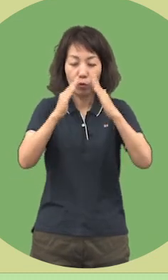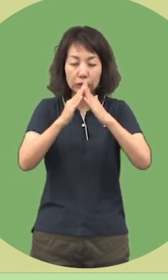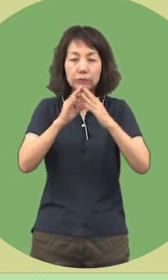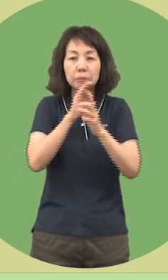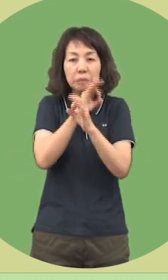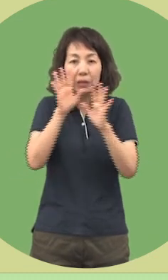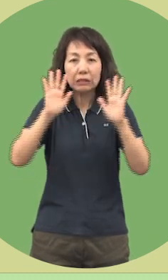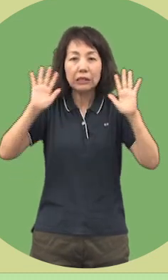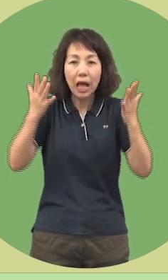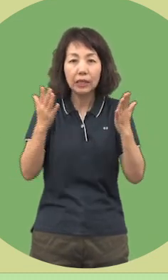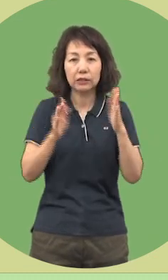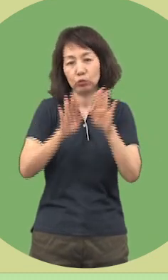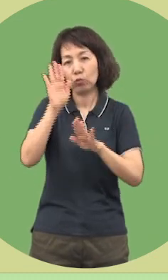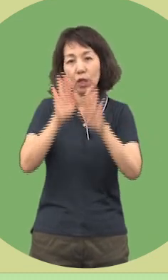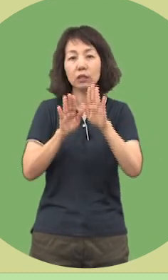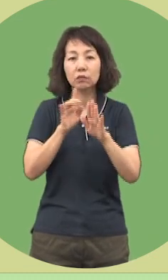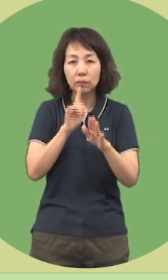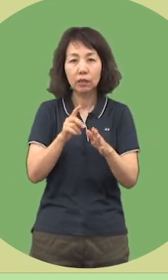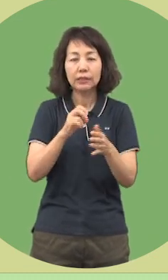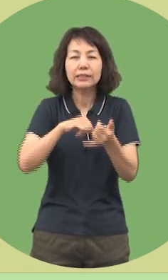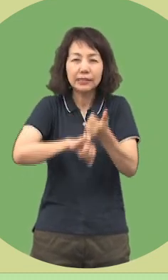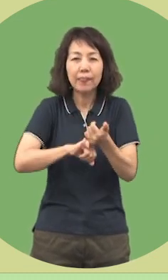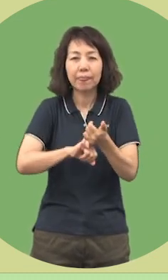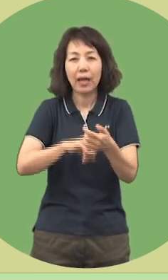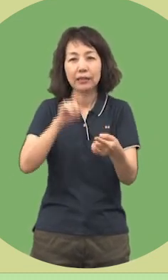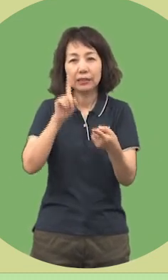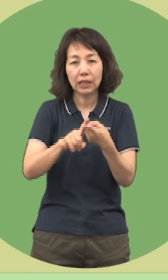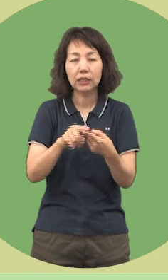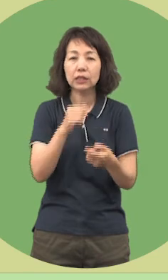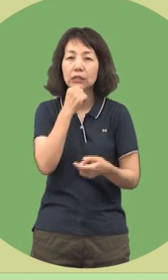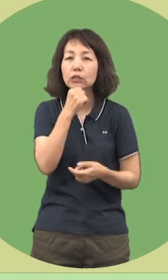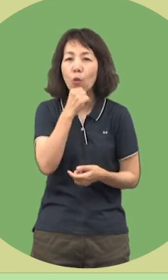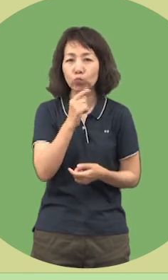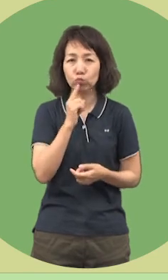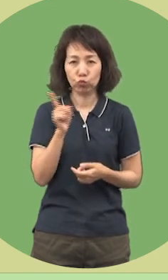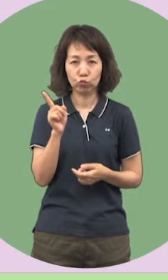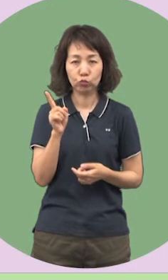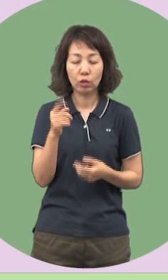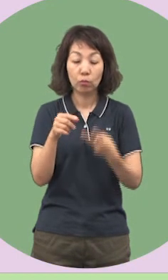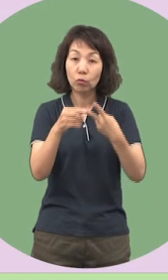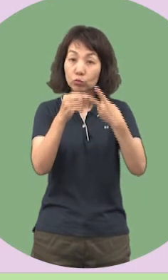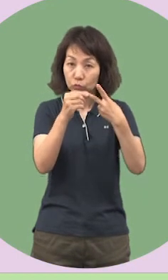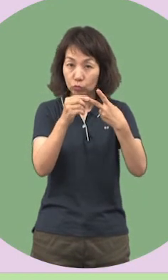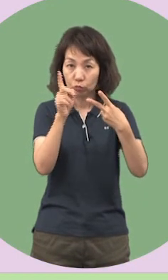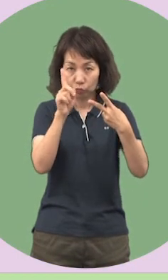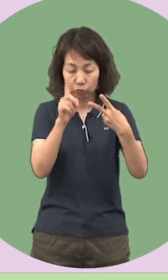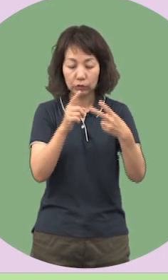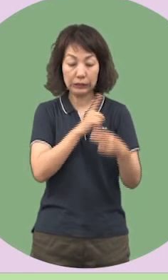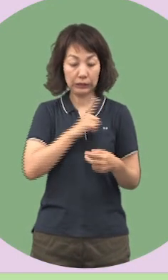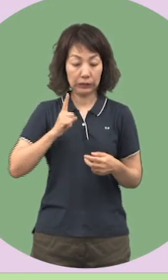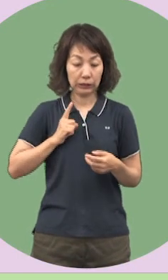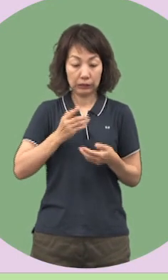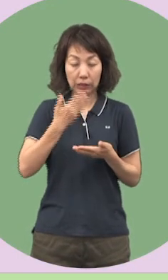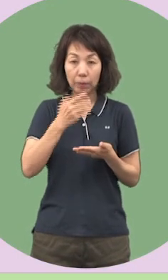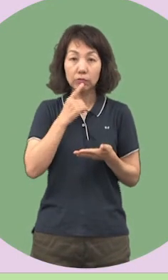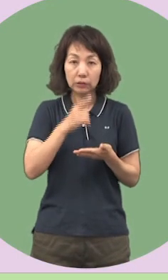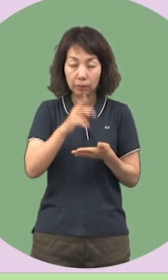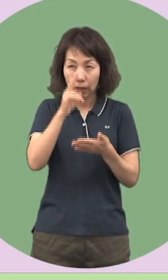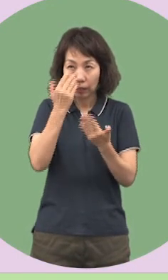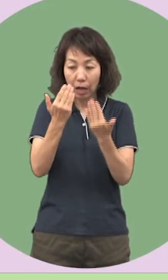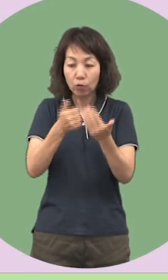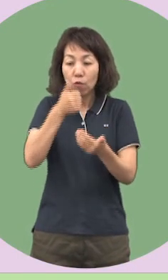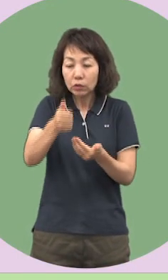状態を指す絶対的貧困、そしてもう1つは1日の食事が学校給食だ